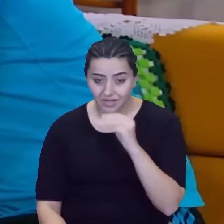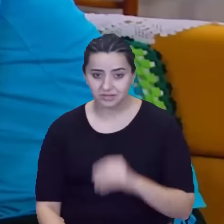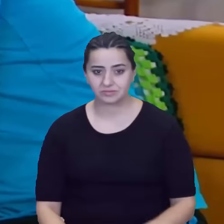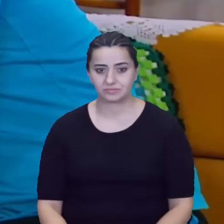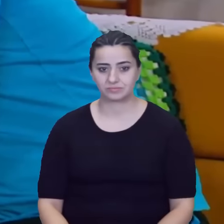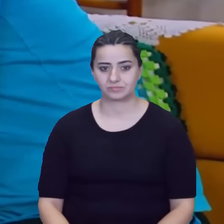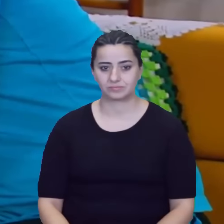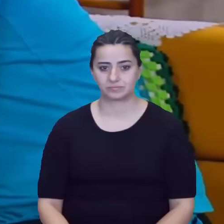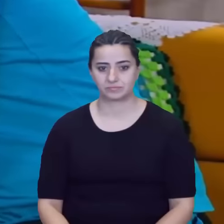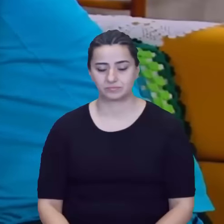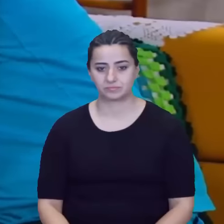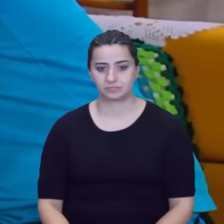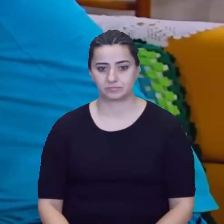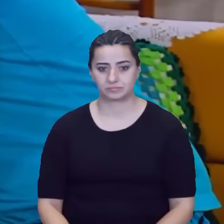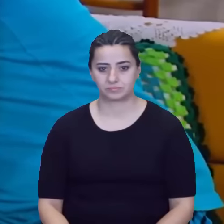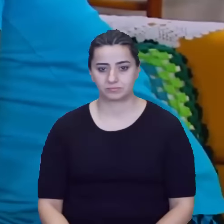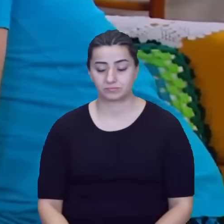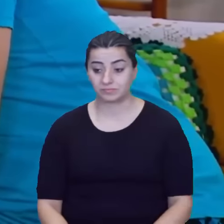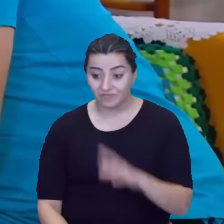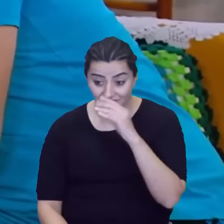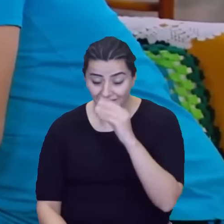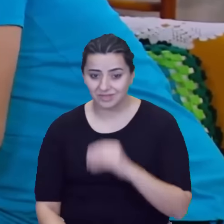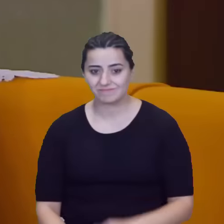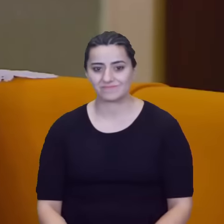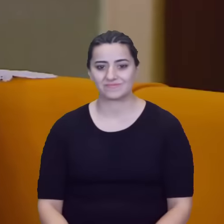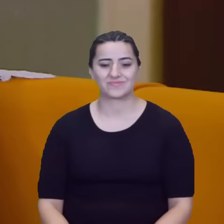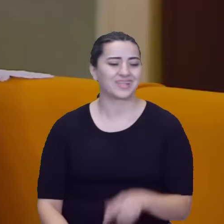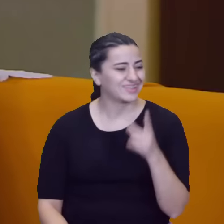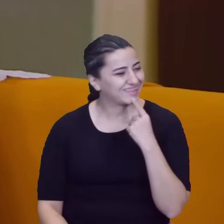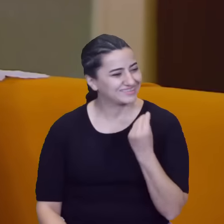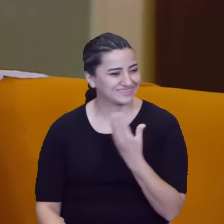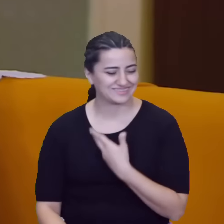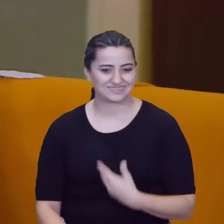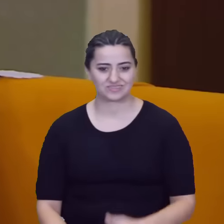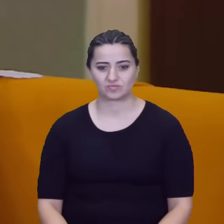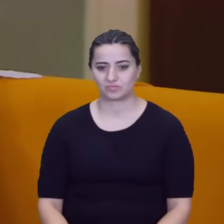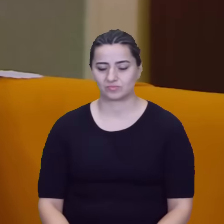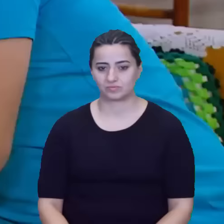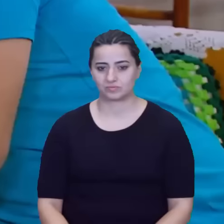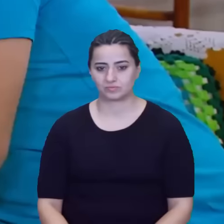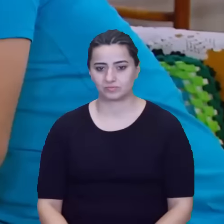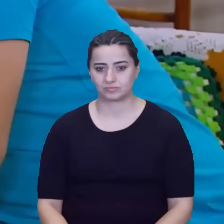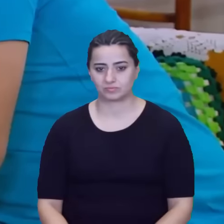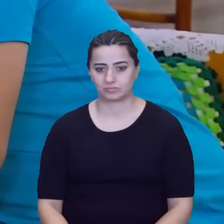Spak başını yana eğdi, izliyor. Ay Çağatay, seni mi seviyor bu? Sağ olsun.